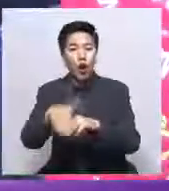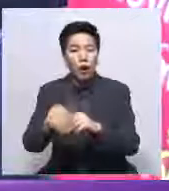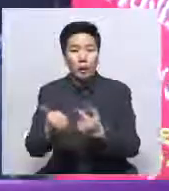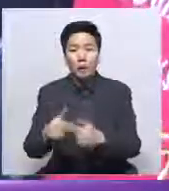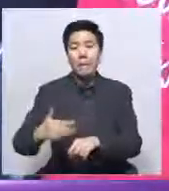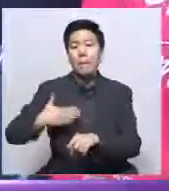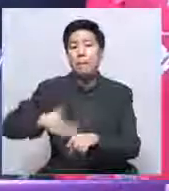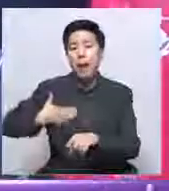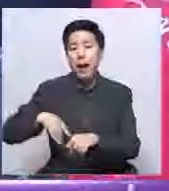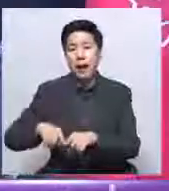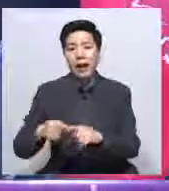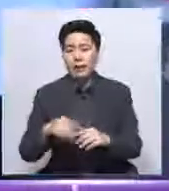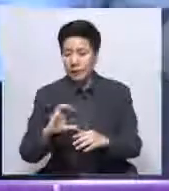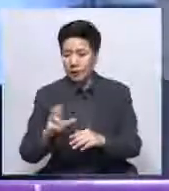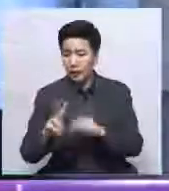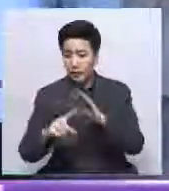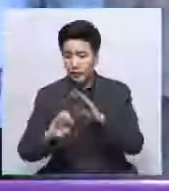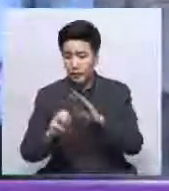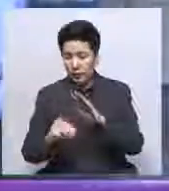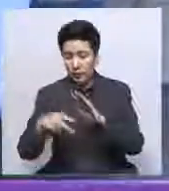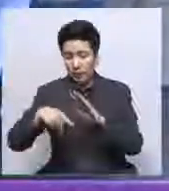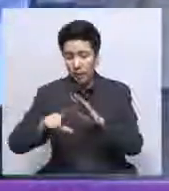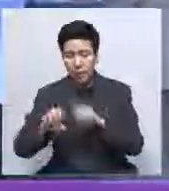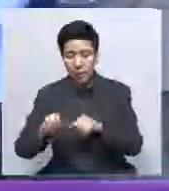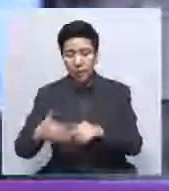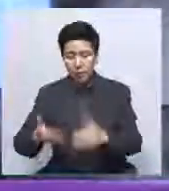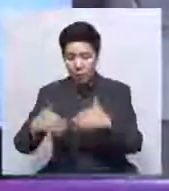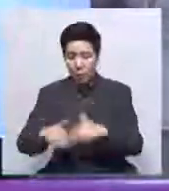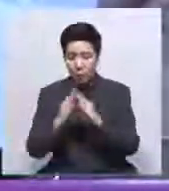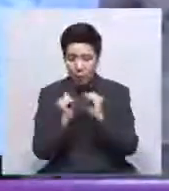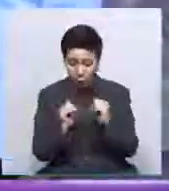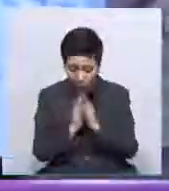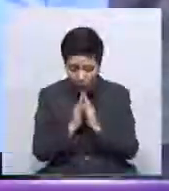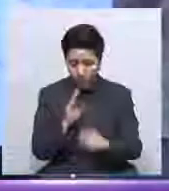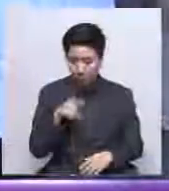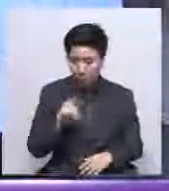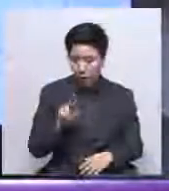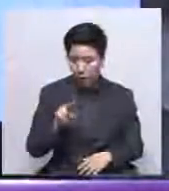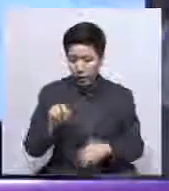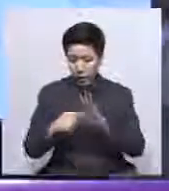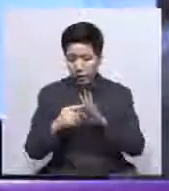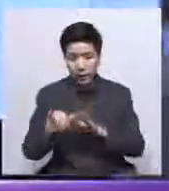เชิงท่าหน้าโบสถ์วัดฉิมพลีและวัดปรมัยยิกาวาสวรวิหาร